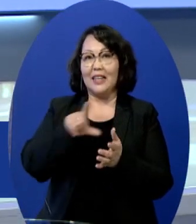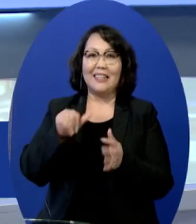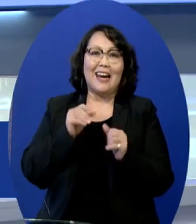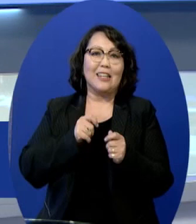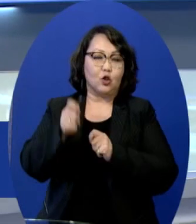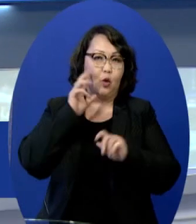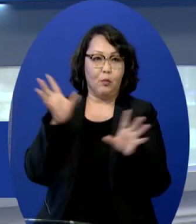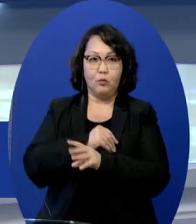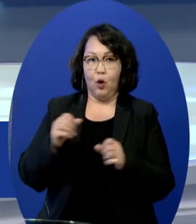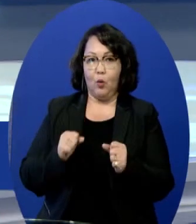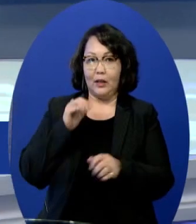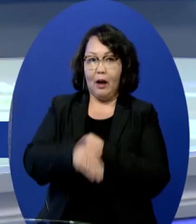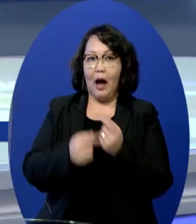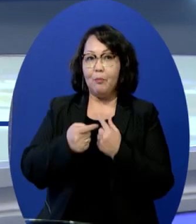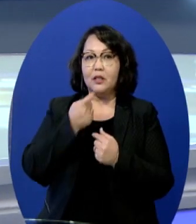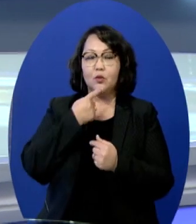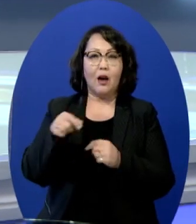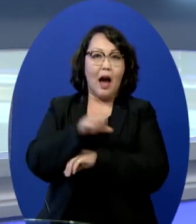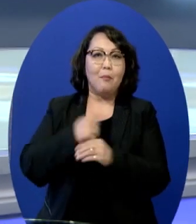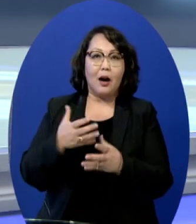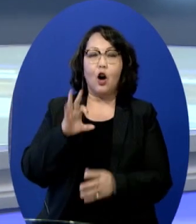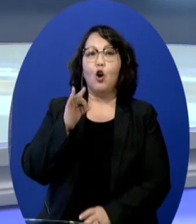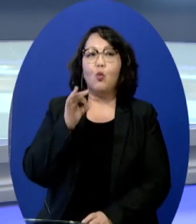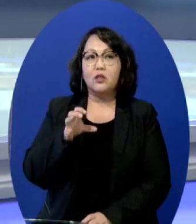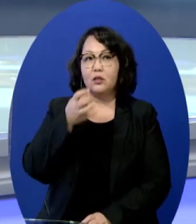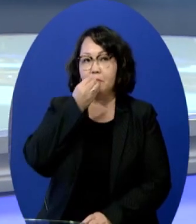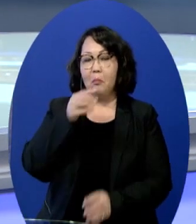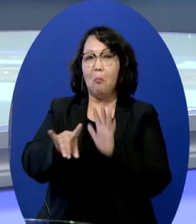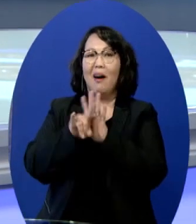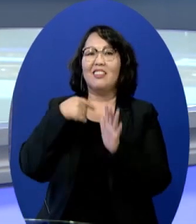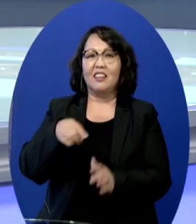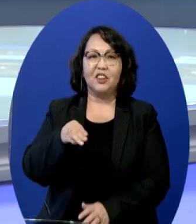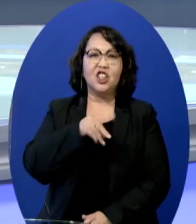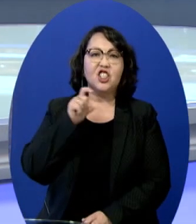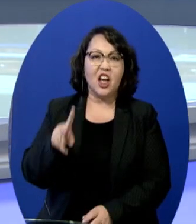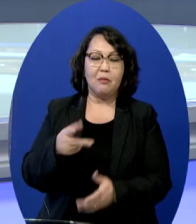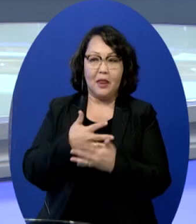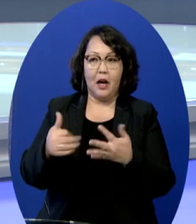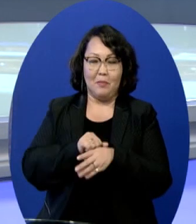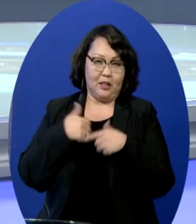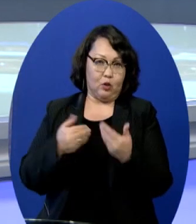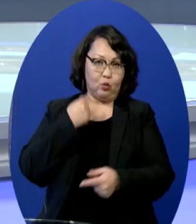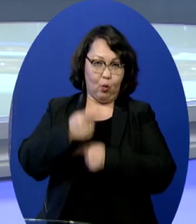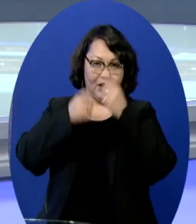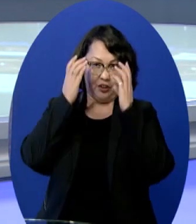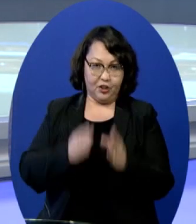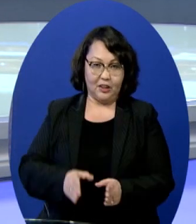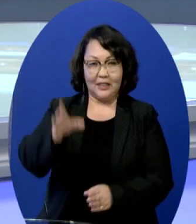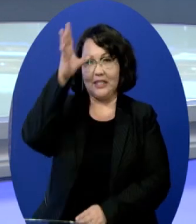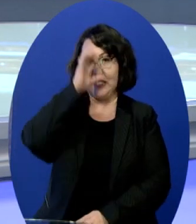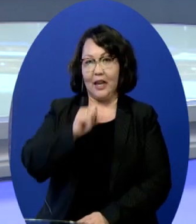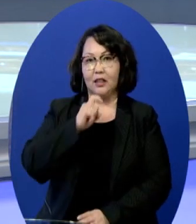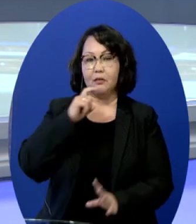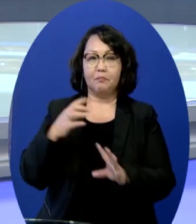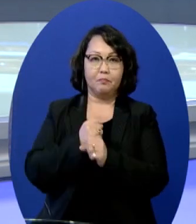барих өвөлжилд хүндэрсэн аймаг сумдад өвс тэжээлийн тусалцаа үзүүлэх асуудлыг хилэлсэн шийдэл төрлөө. Салбарын сайд нарын өгсөн мэдээллийг